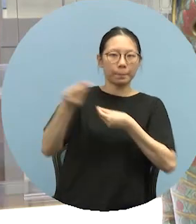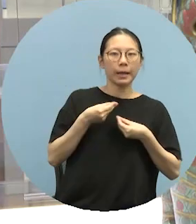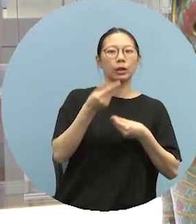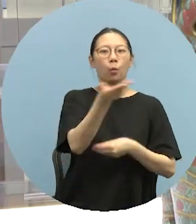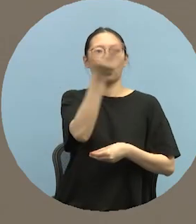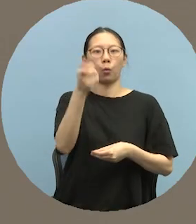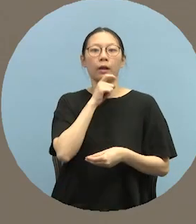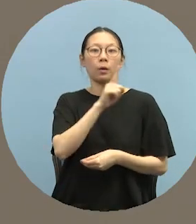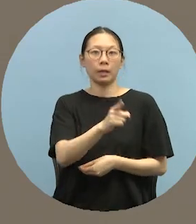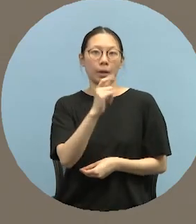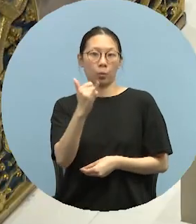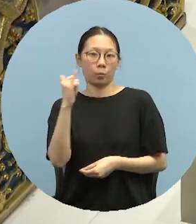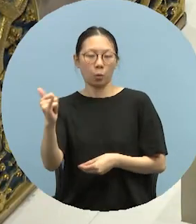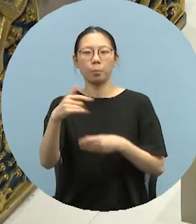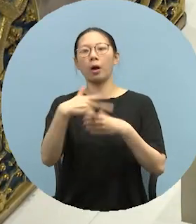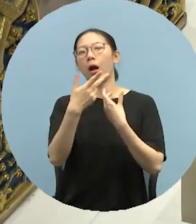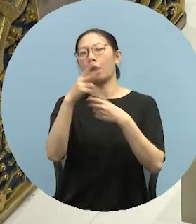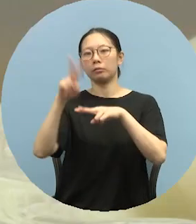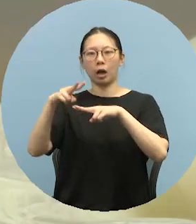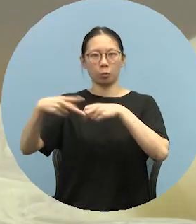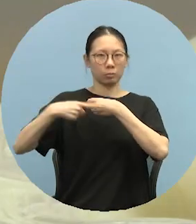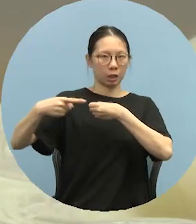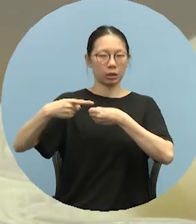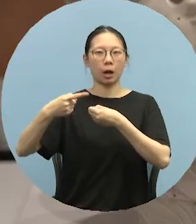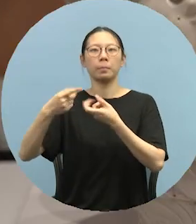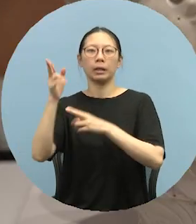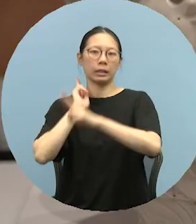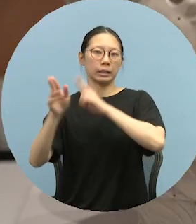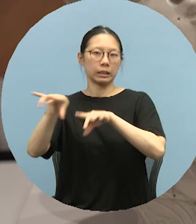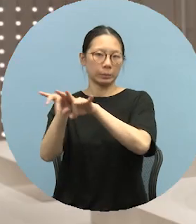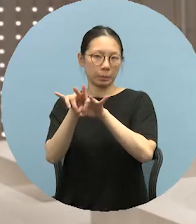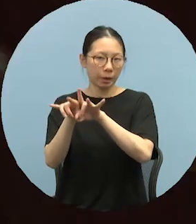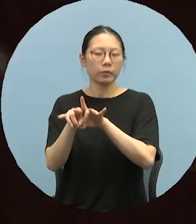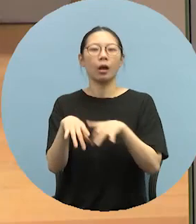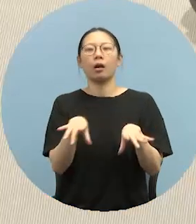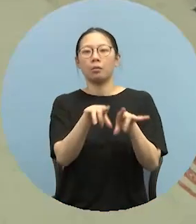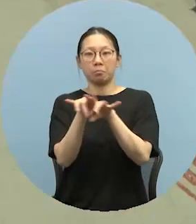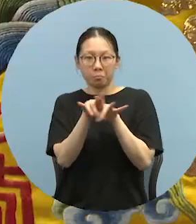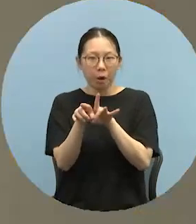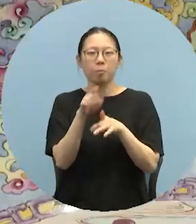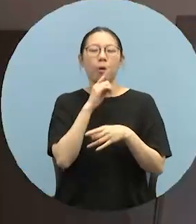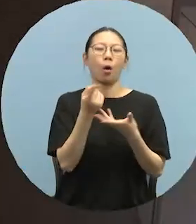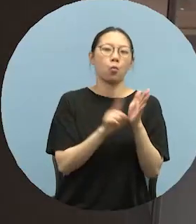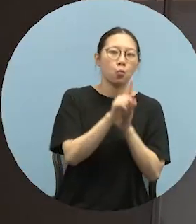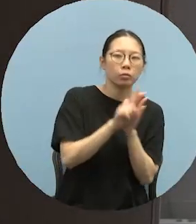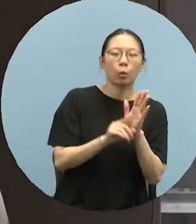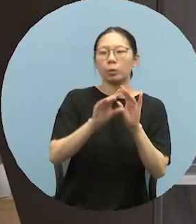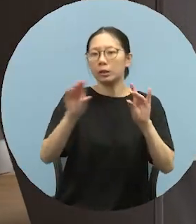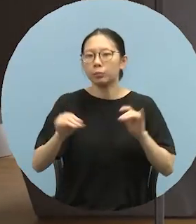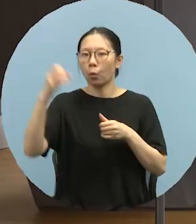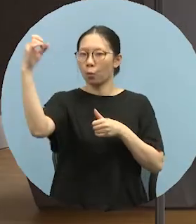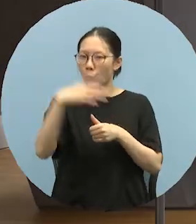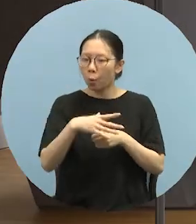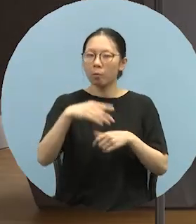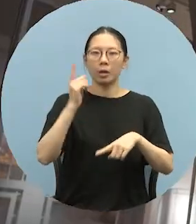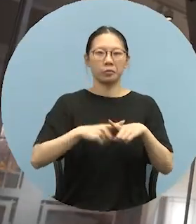中166件是国家一级文物。不同文物对于温度、湿度和光度各有要求，要用